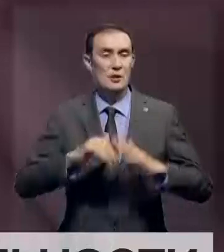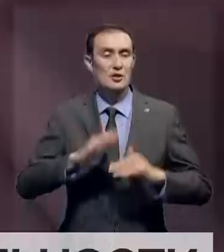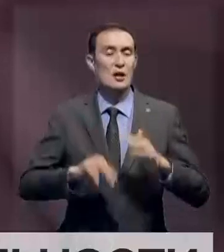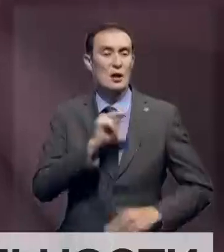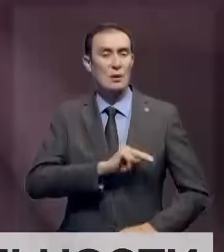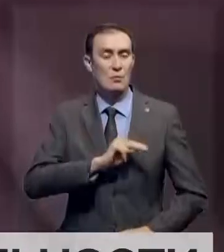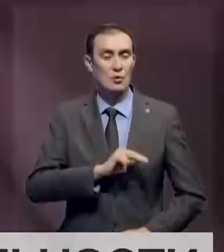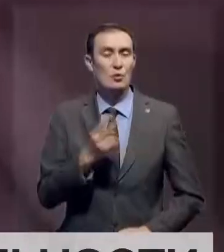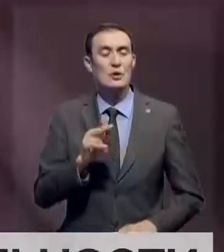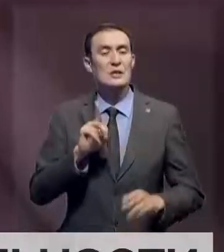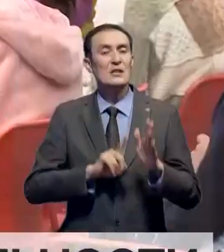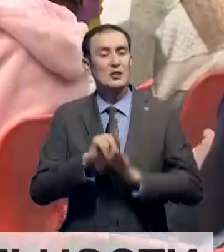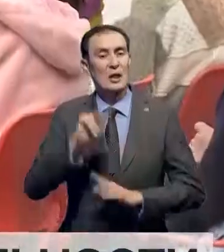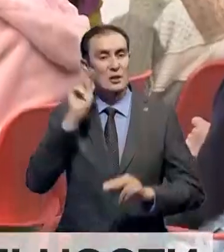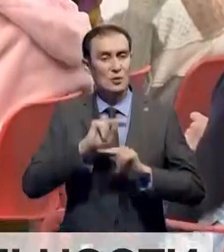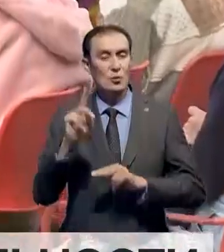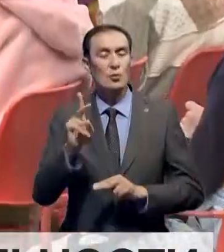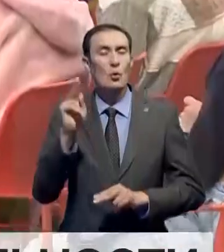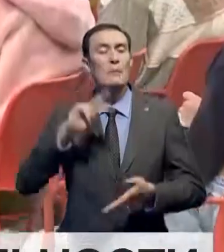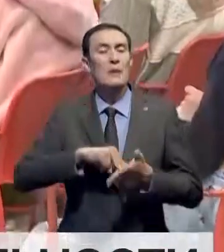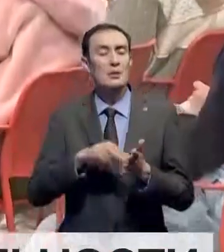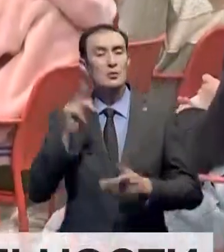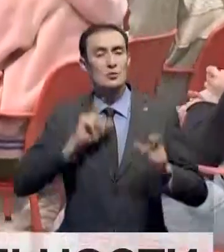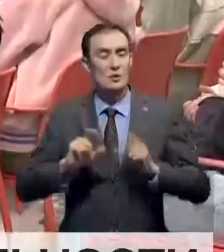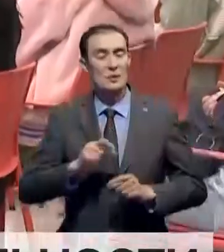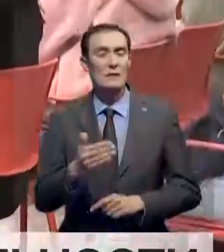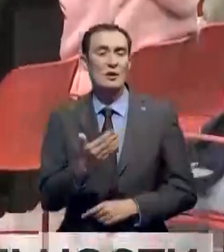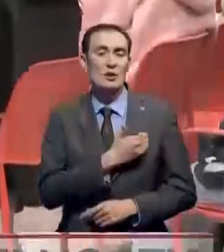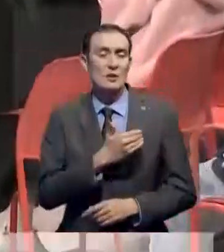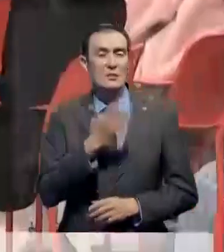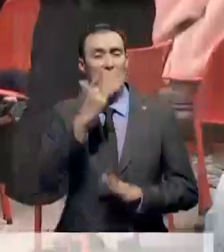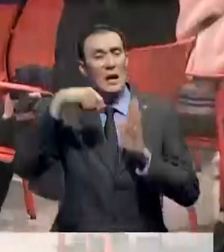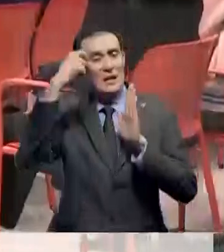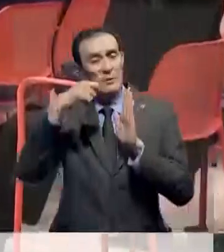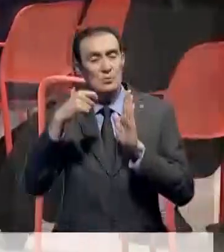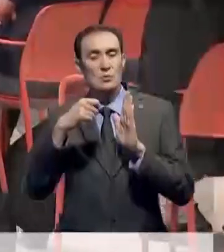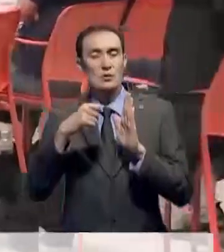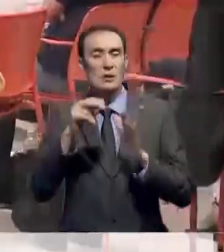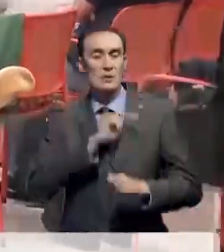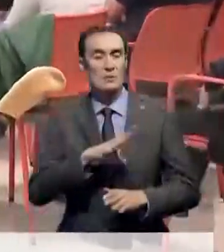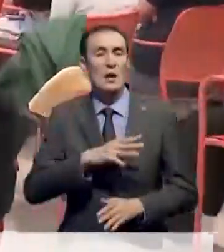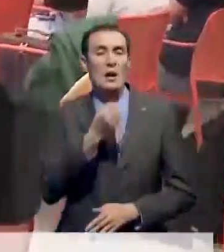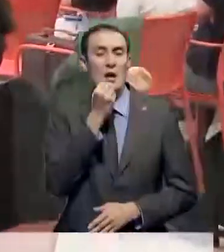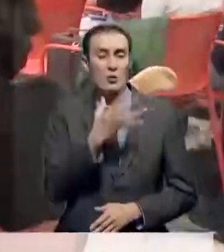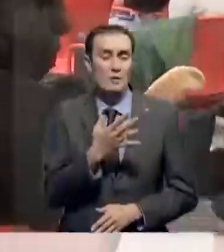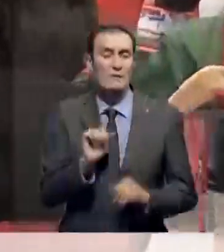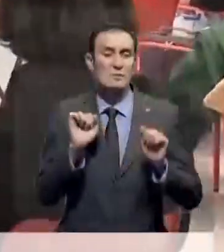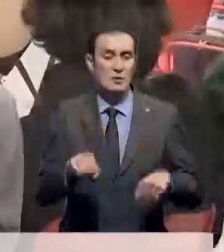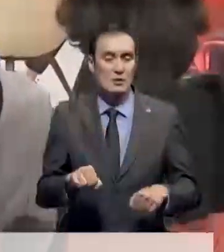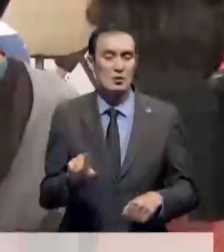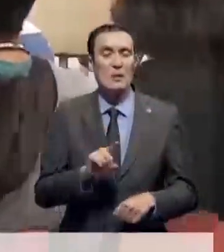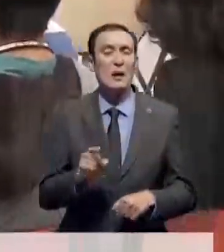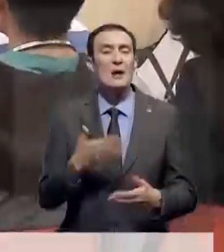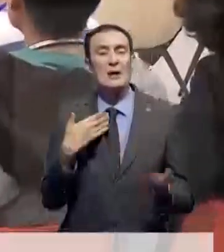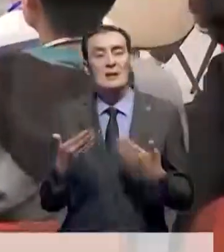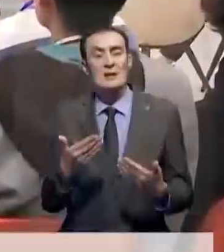работа, но прежде теория. Для студентов, которые планируют связать свою жизнь с анимационной деятельностью, мероприятие стало хорошей площадкой прежде для